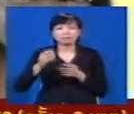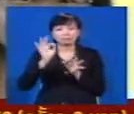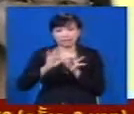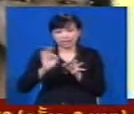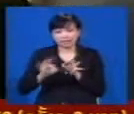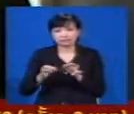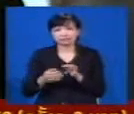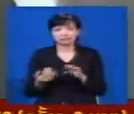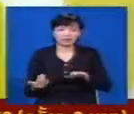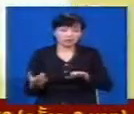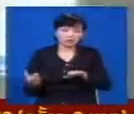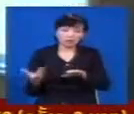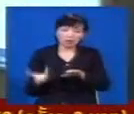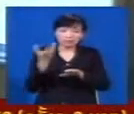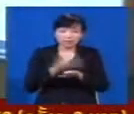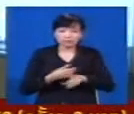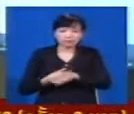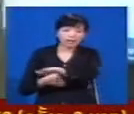ก็มากเลย